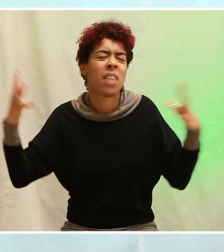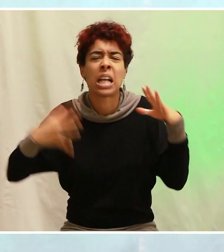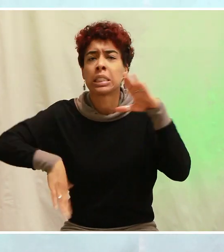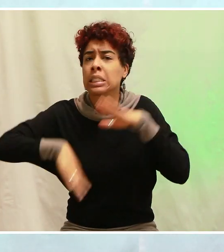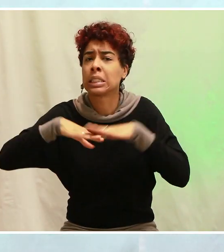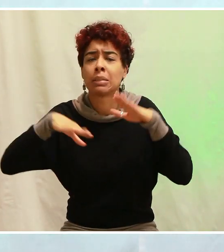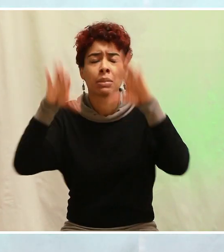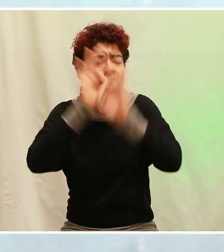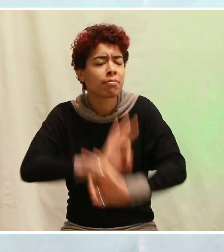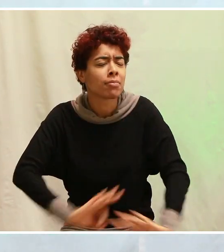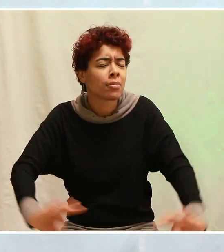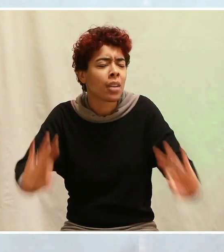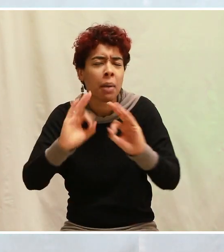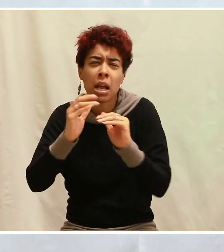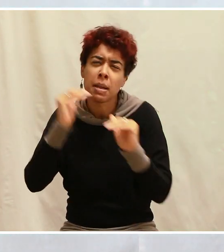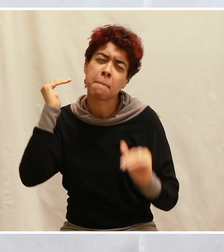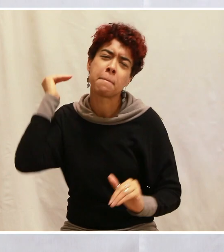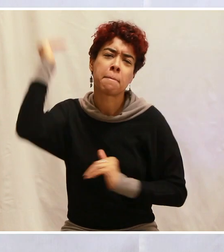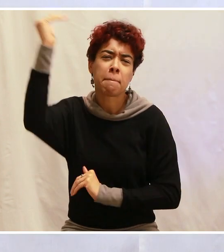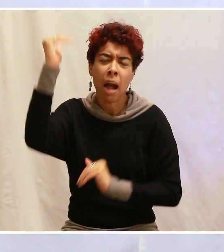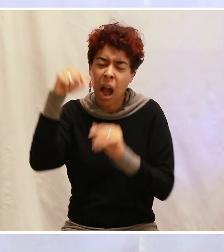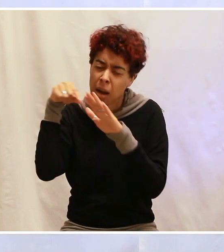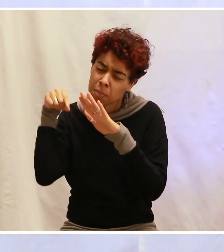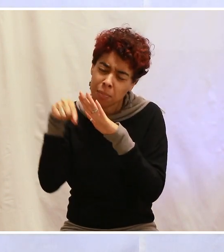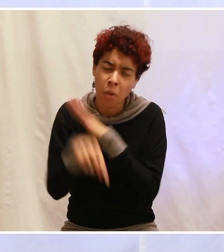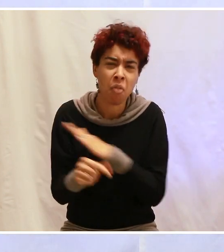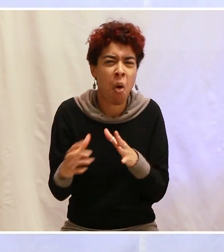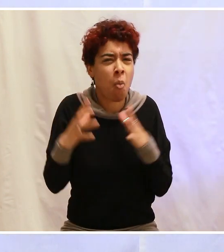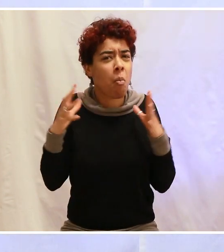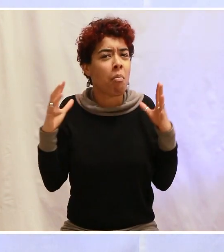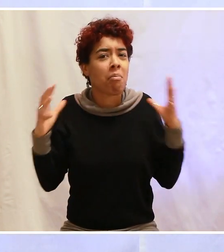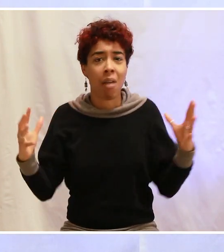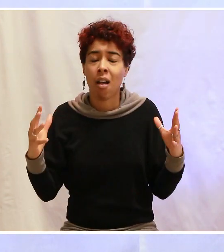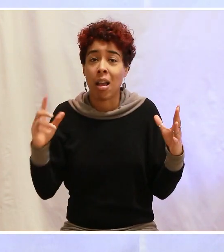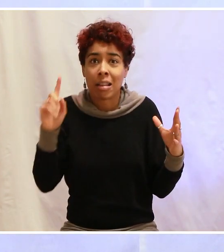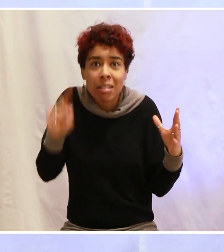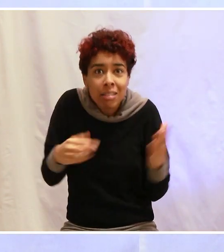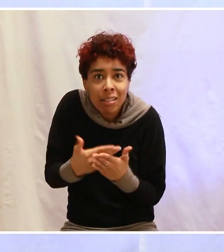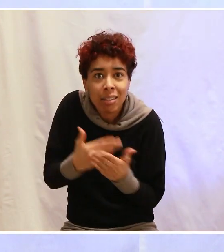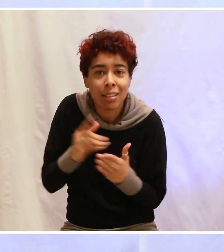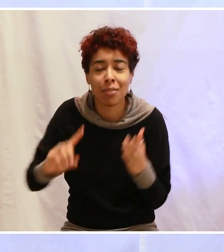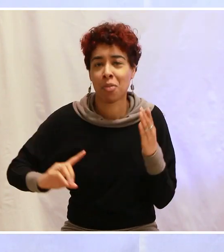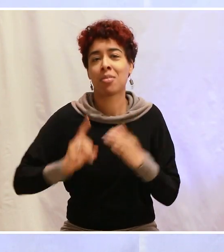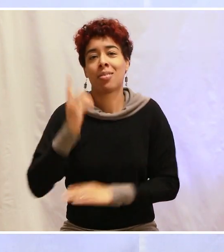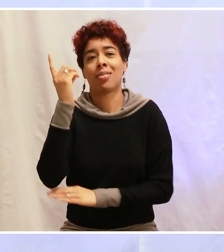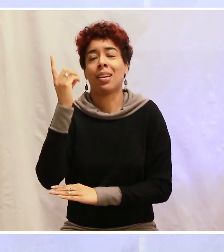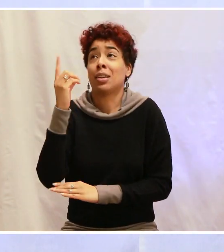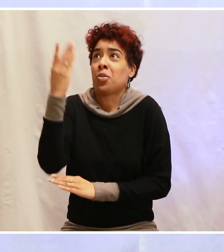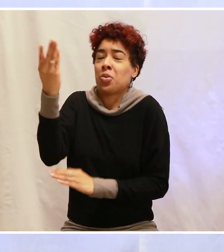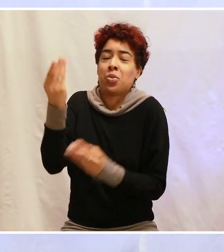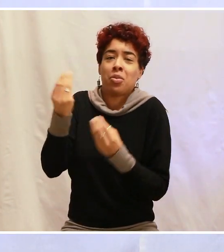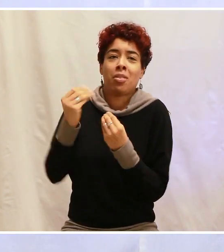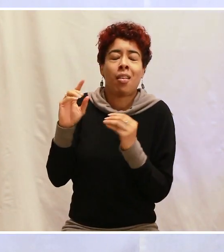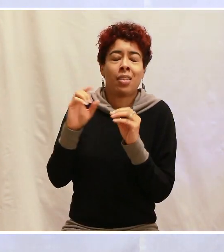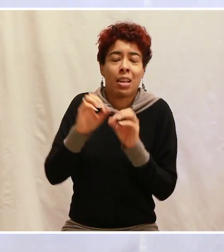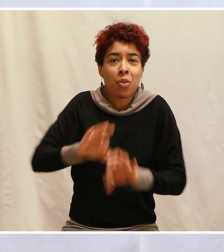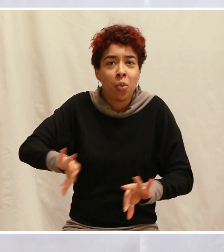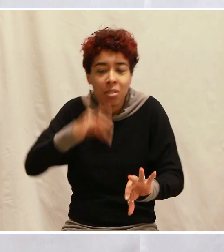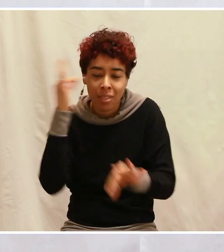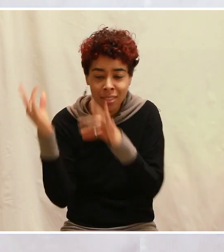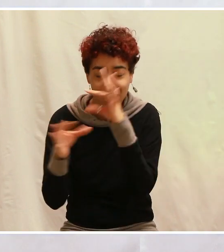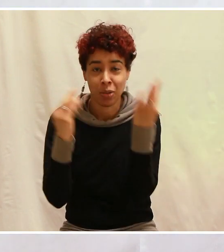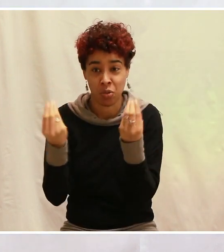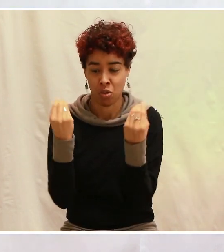est dans la hauteur, dans la profondeur, dans la largeur. On doit le découvrir. Parce que ça nous permet bien d'être forts et